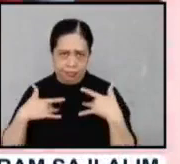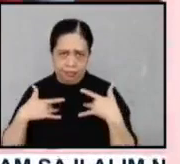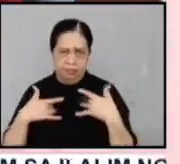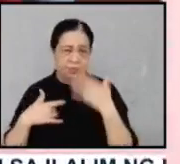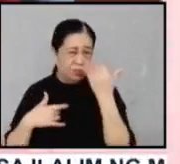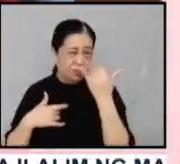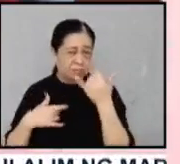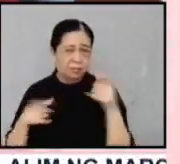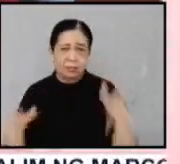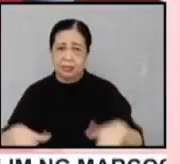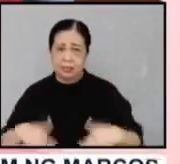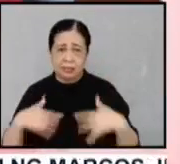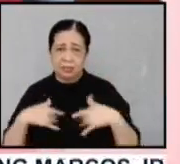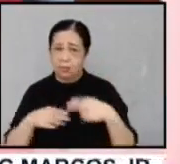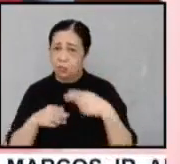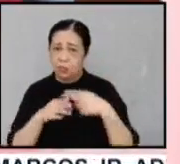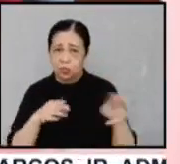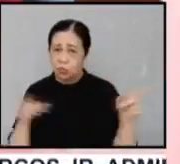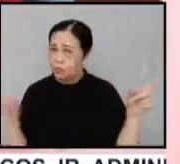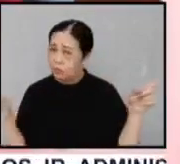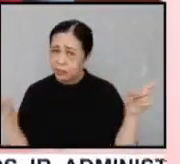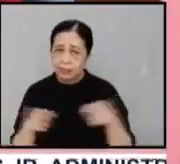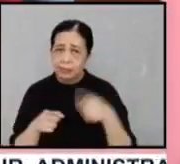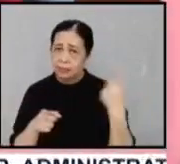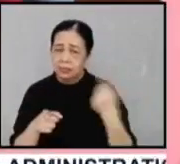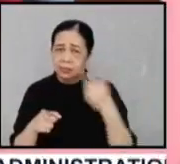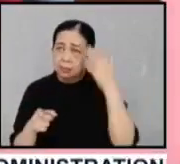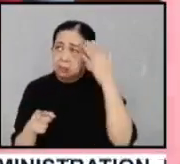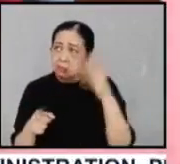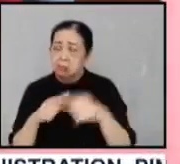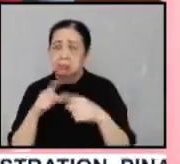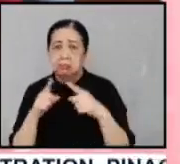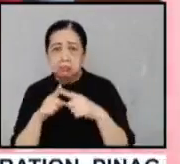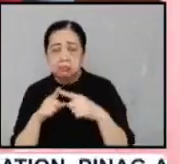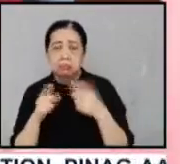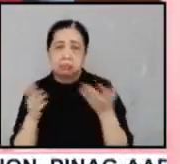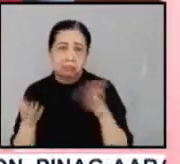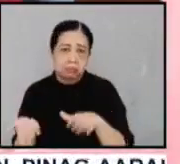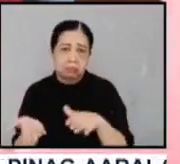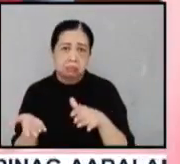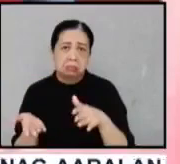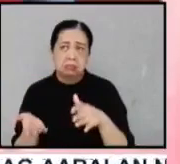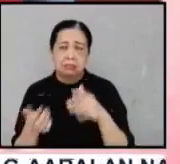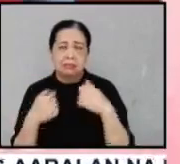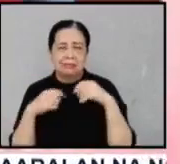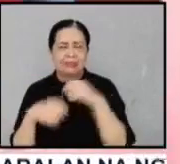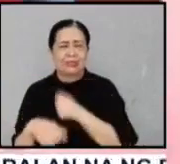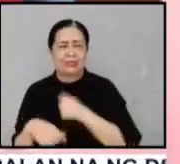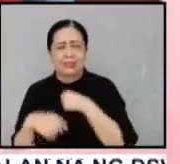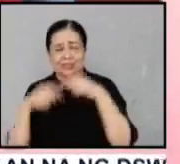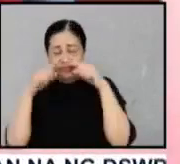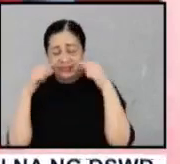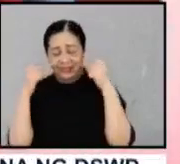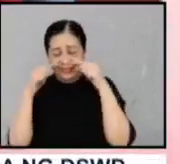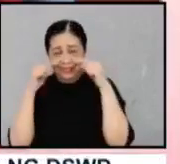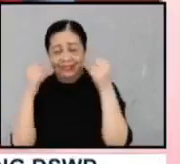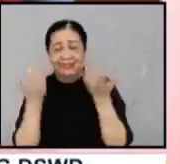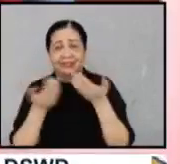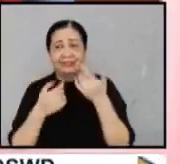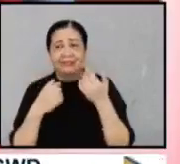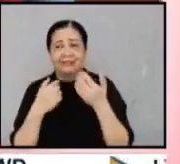buhay. Hindi natin alam kung kailan. Mababawal luha ako magdating sa mga